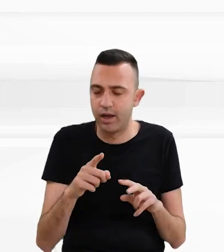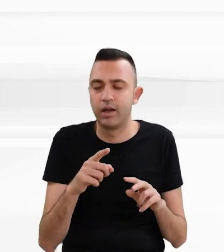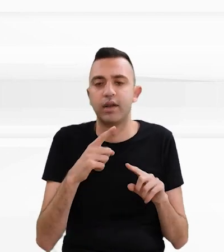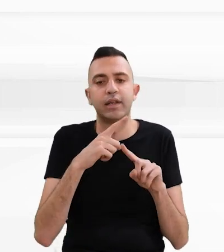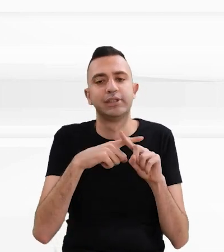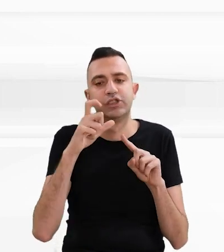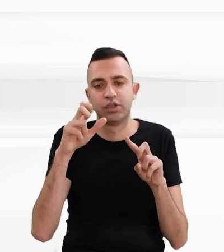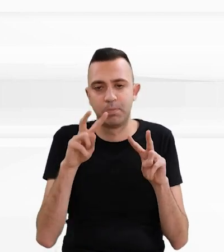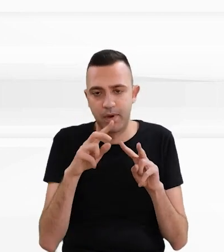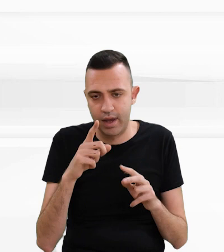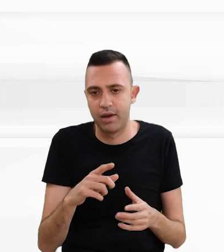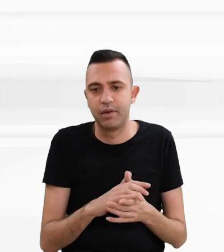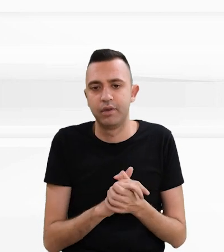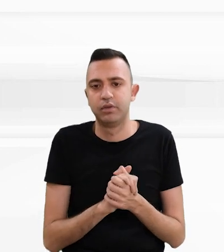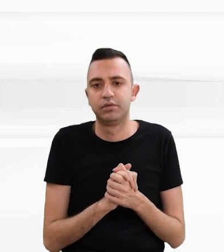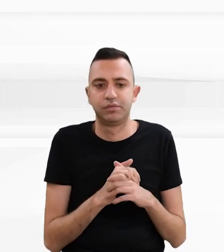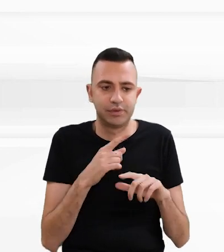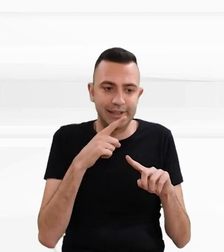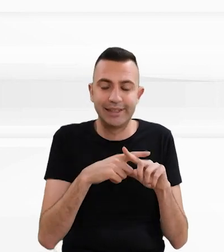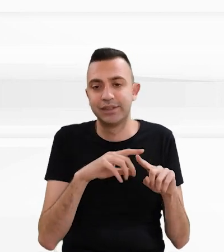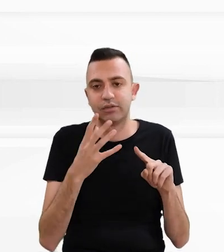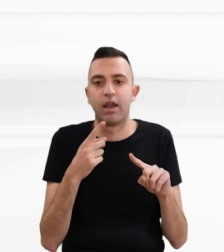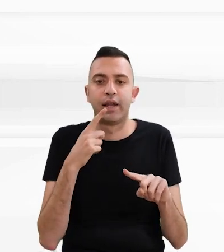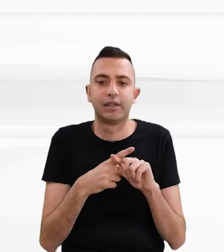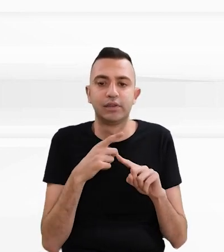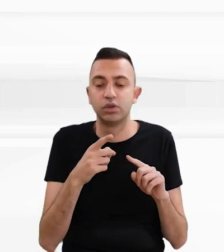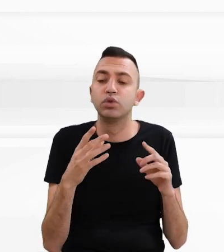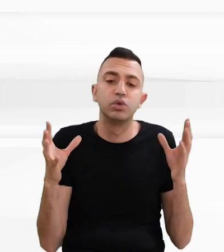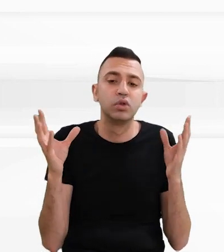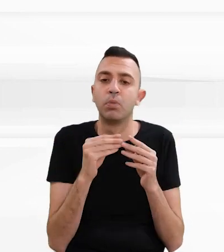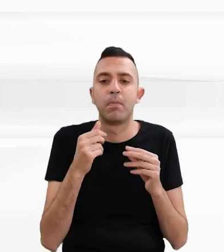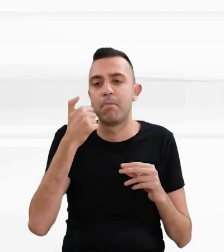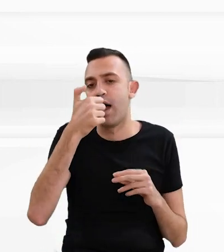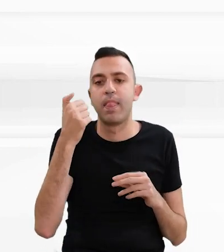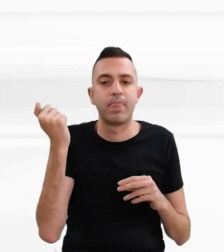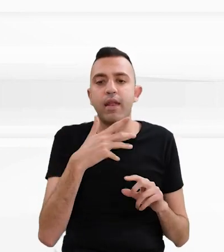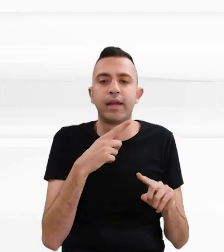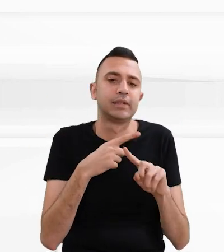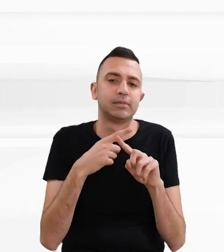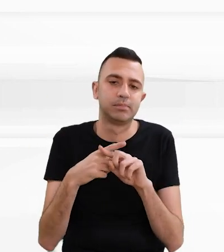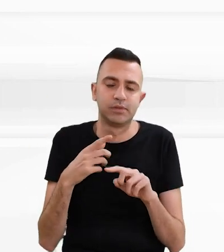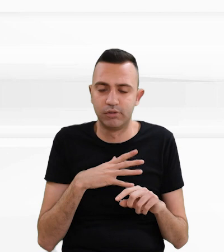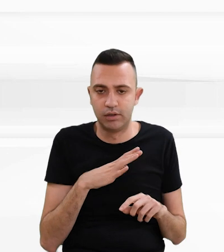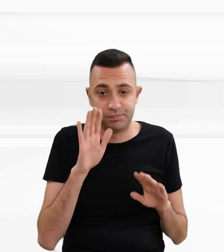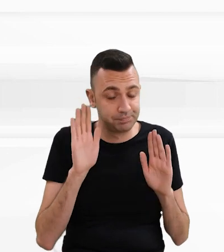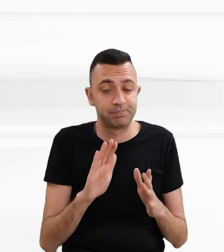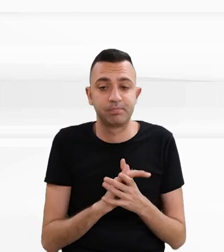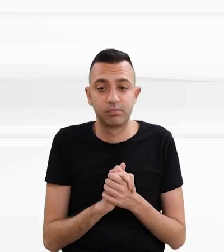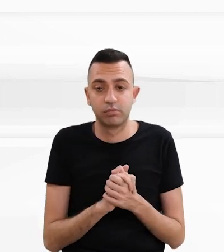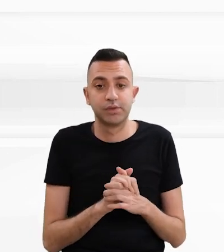ip santimetreye ilksez Demek ki Toplamda 6 tane eksiğimiz var Artı